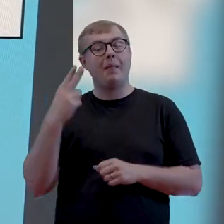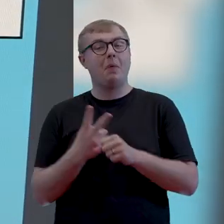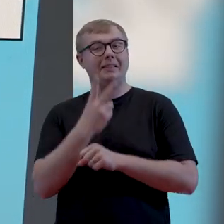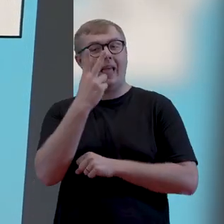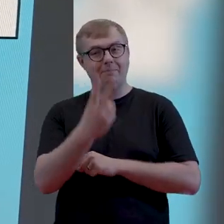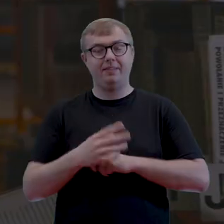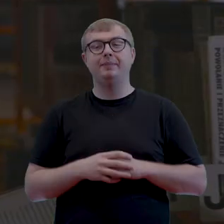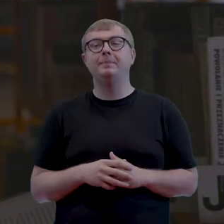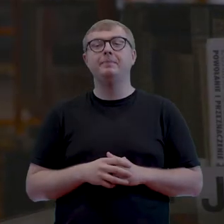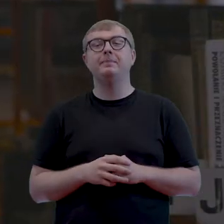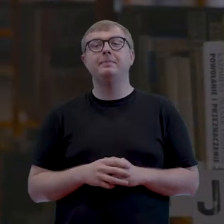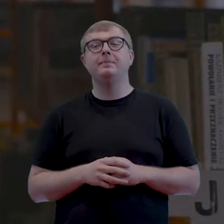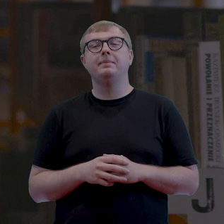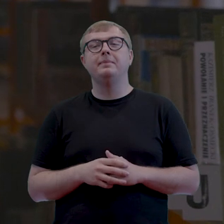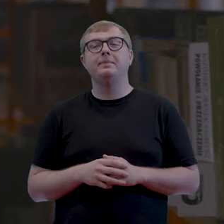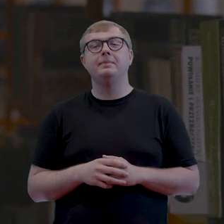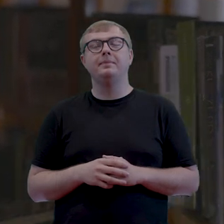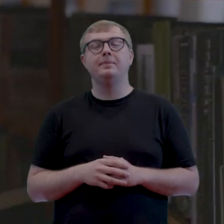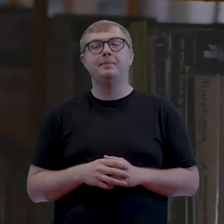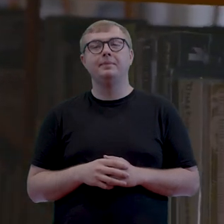Norwid dostępny.